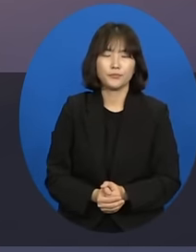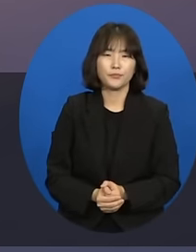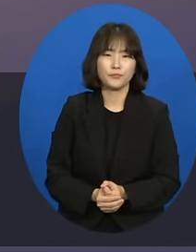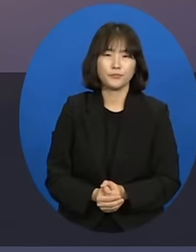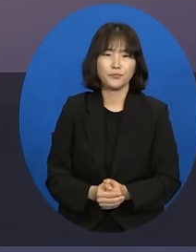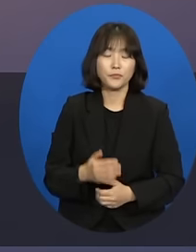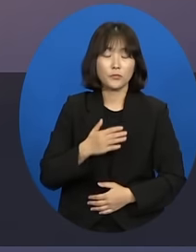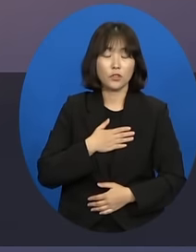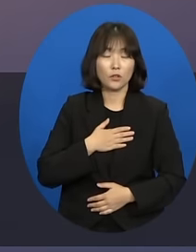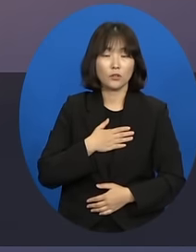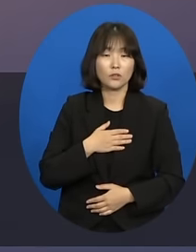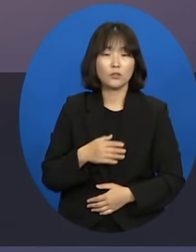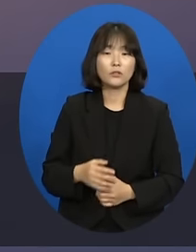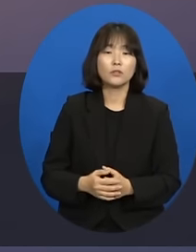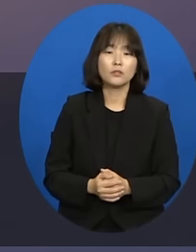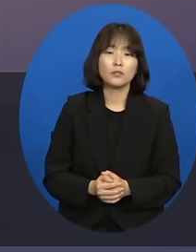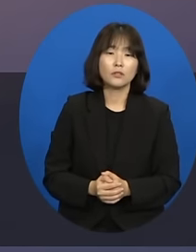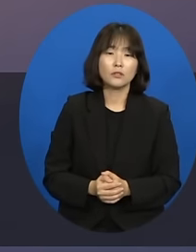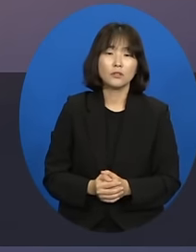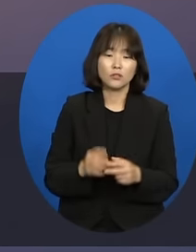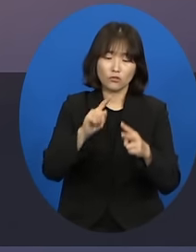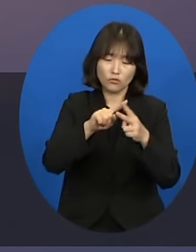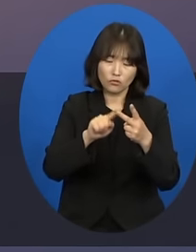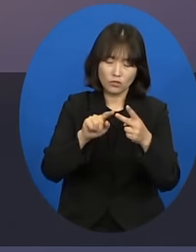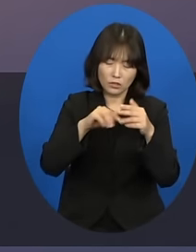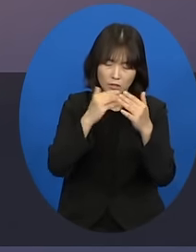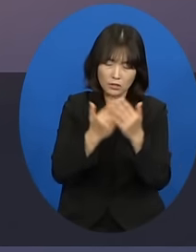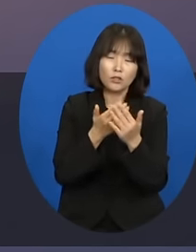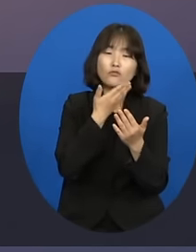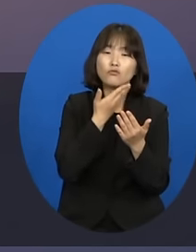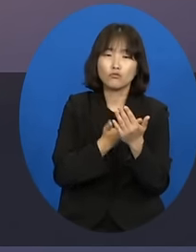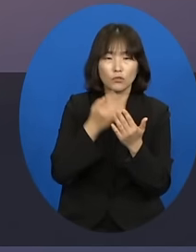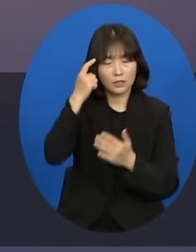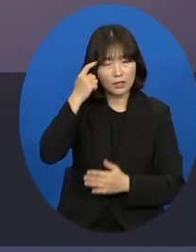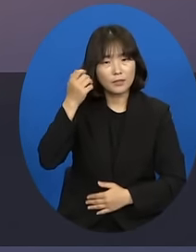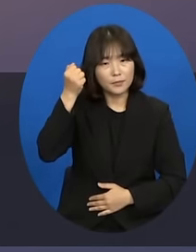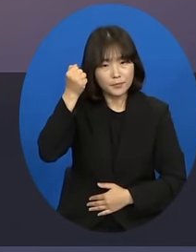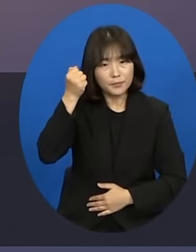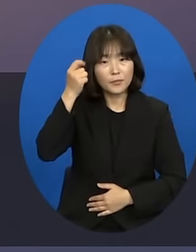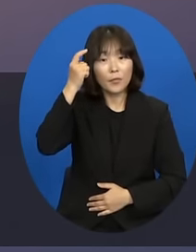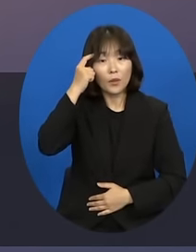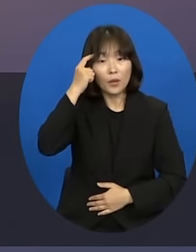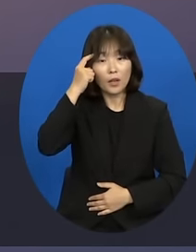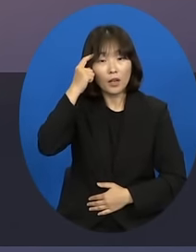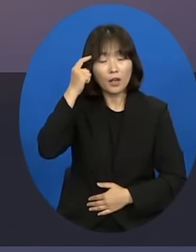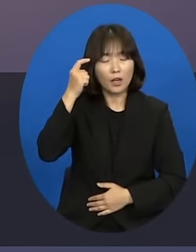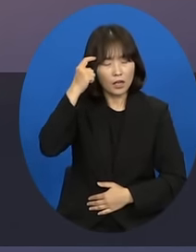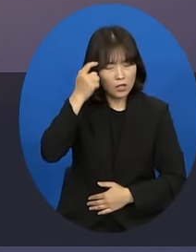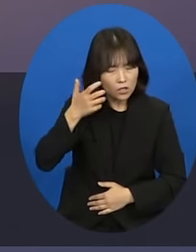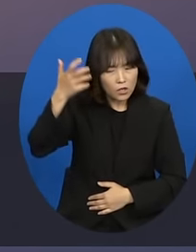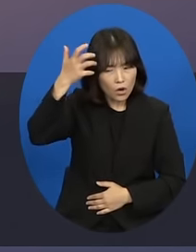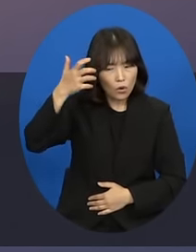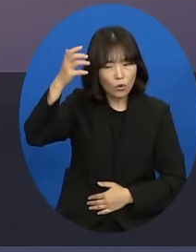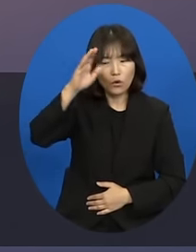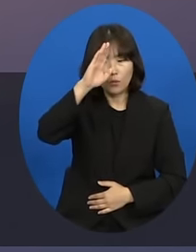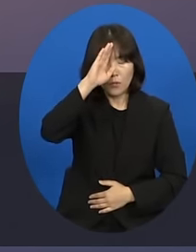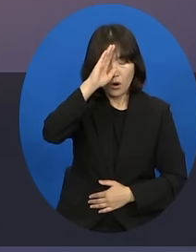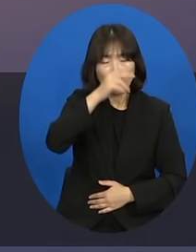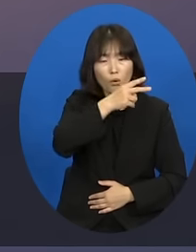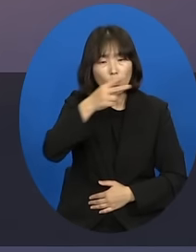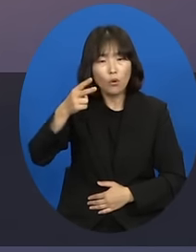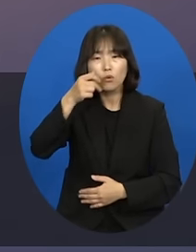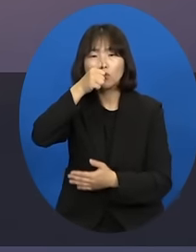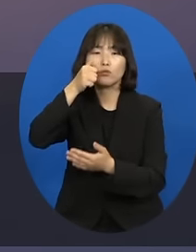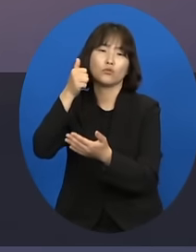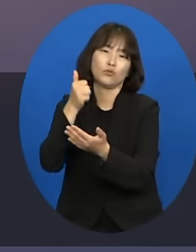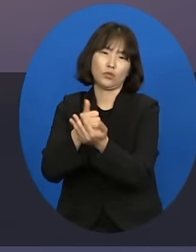저는 두 가지가 다 중요하구나. 왜냐하면 영혼의 병이잖아요. 죄는